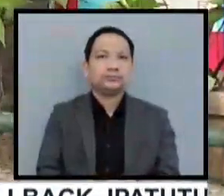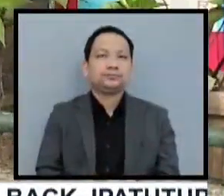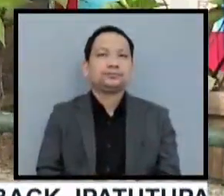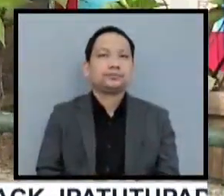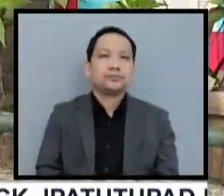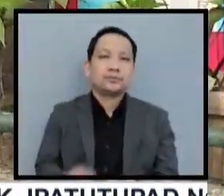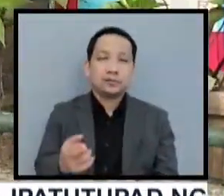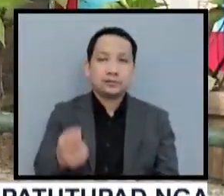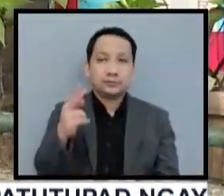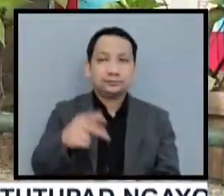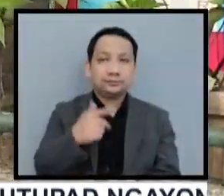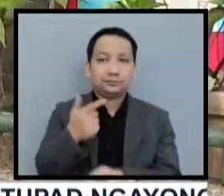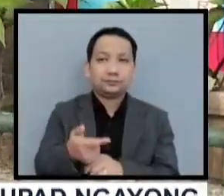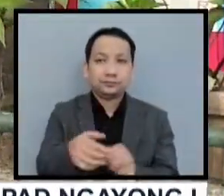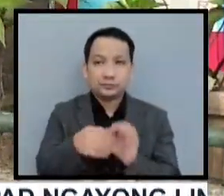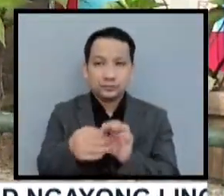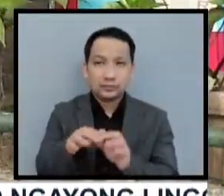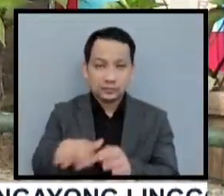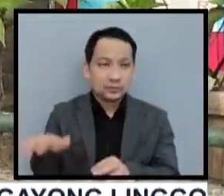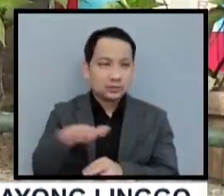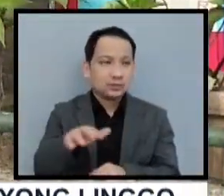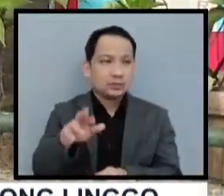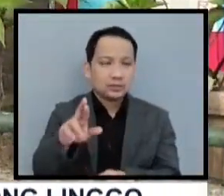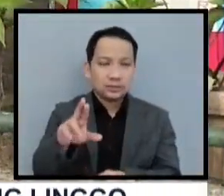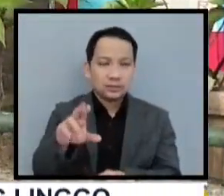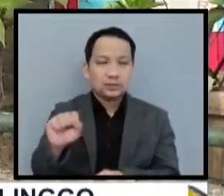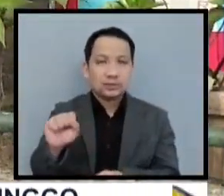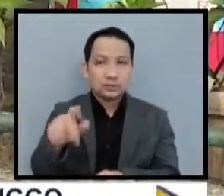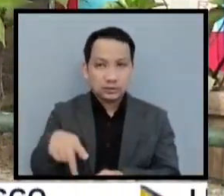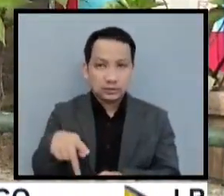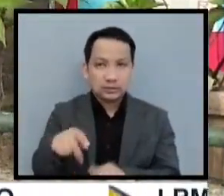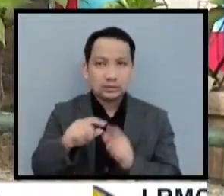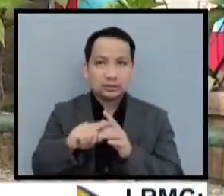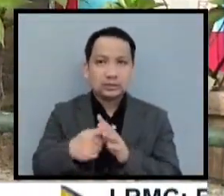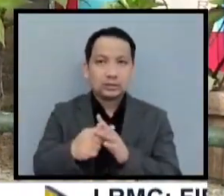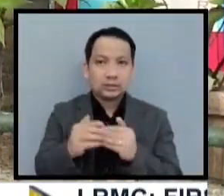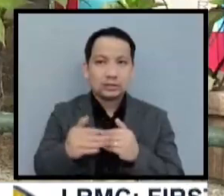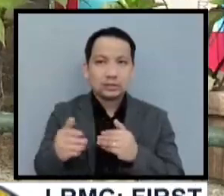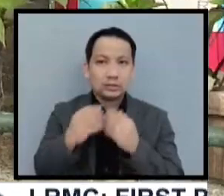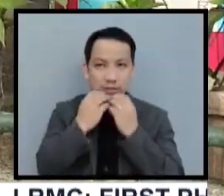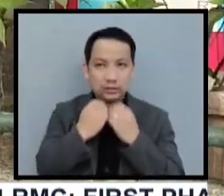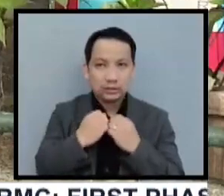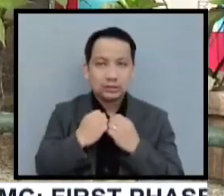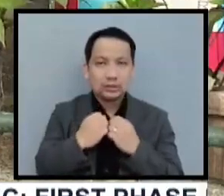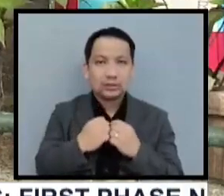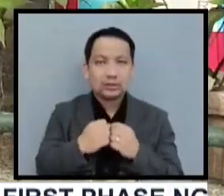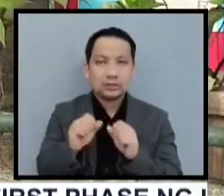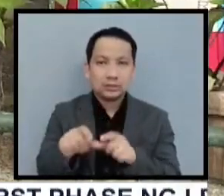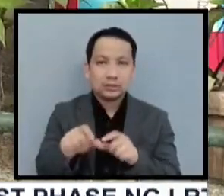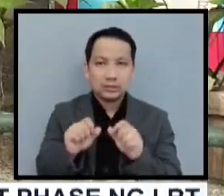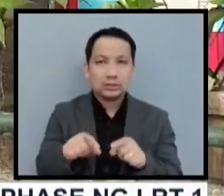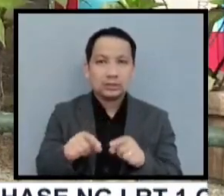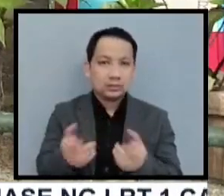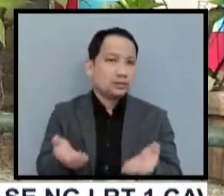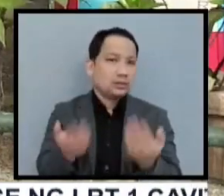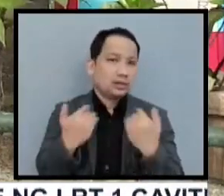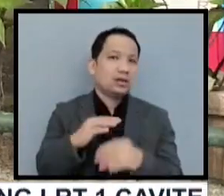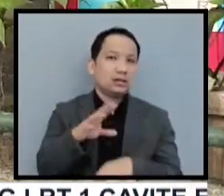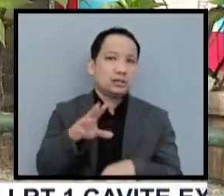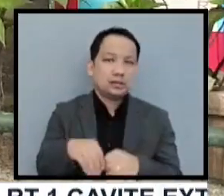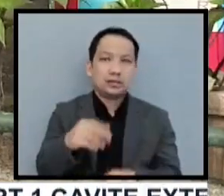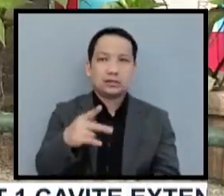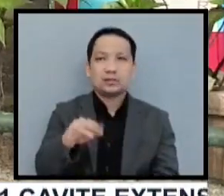and Shine, Dayan. Para sa ating mga ka-RSP, na gustong simulan ng linggo na tipid pero sulit sa pamamalengke, dito na sa mga Kadiwa outlet